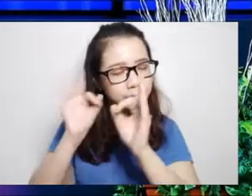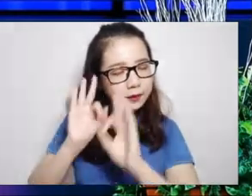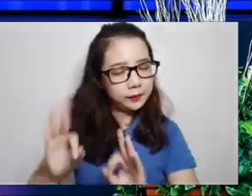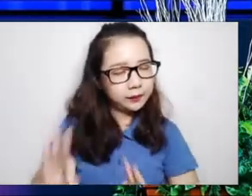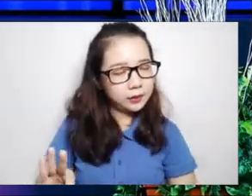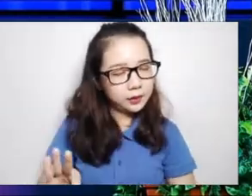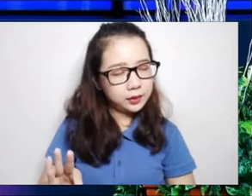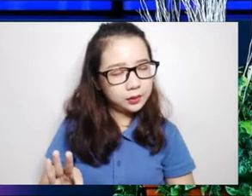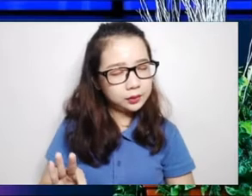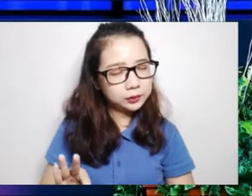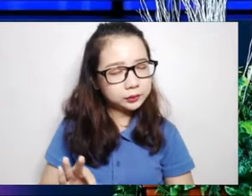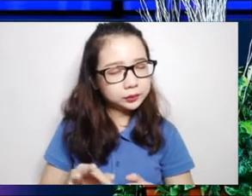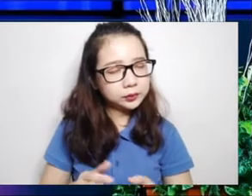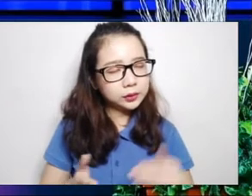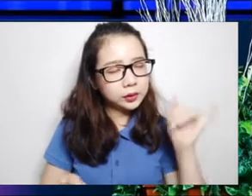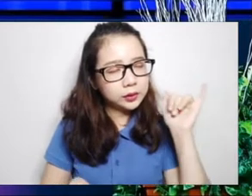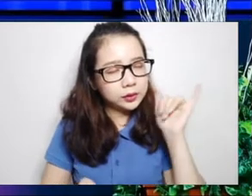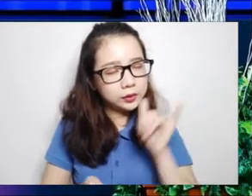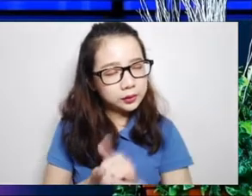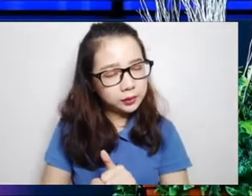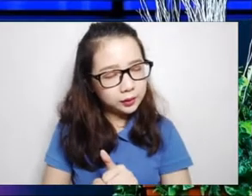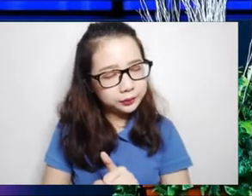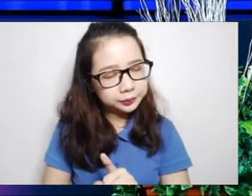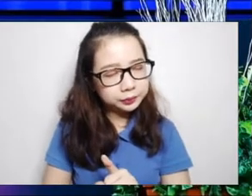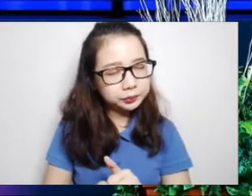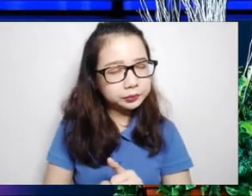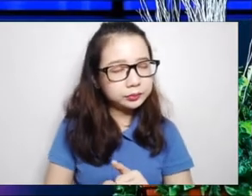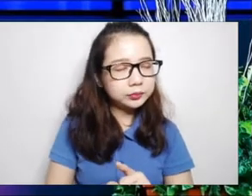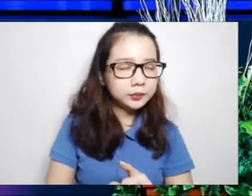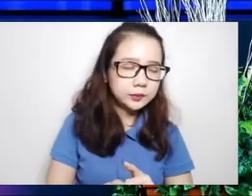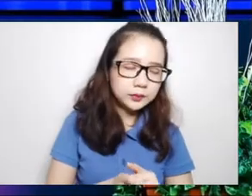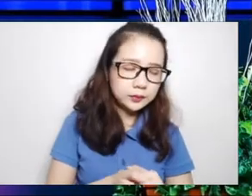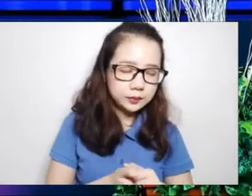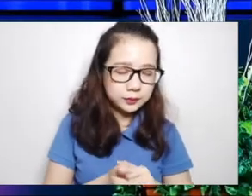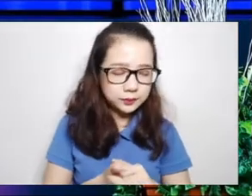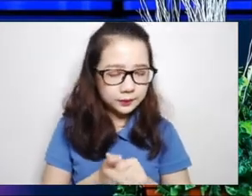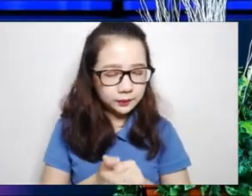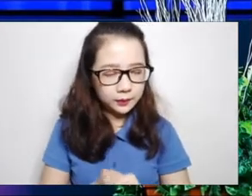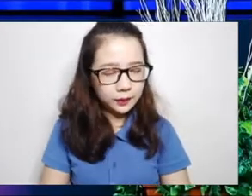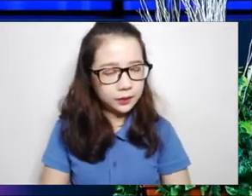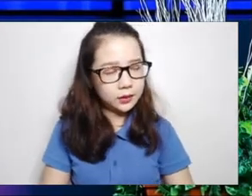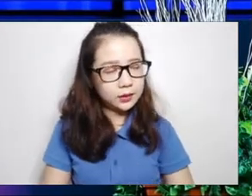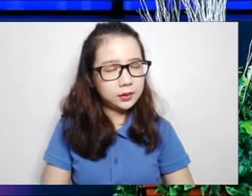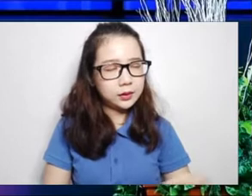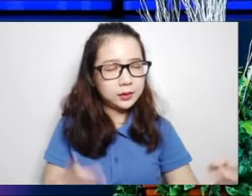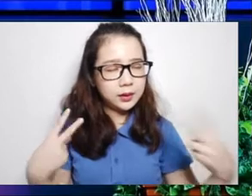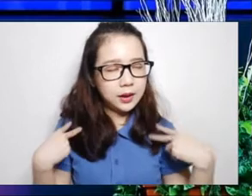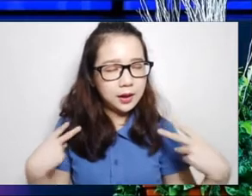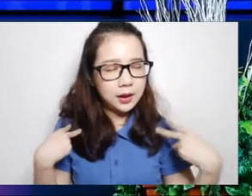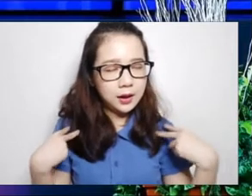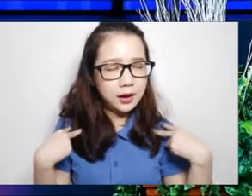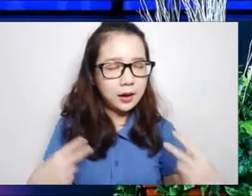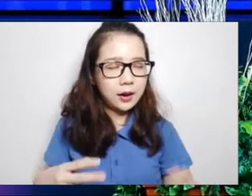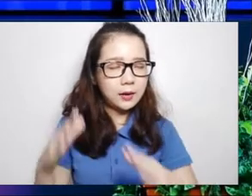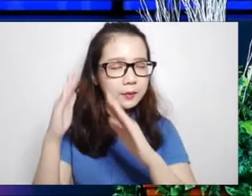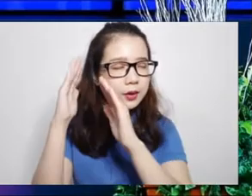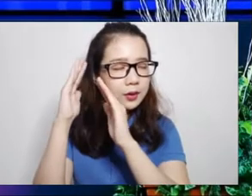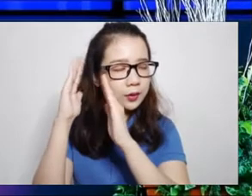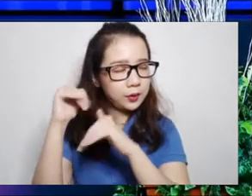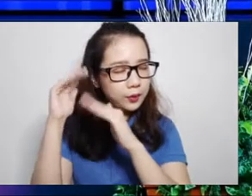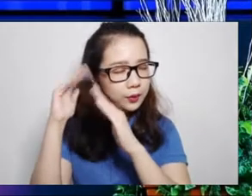ng pag-aalinlangan at mga pangamba, dalangin po namin, O Diyos, na sa pamamagitan ng pagpapahayag ng iyong